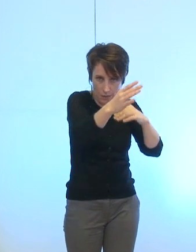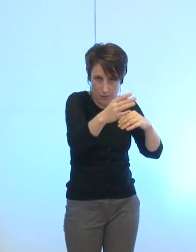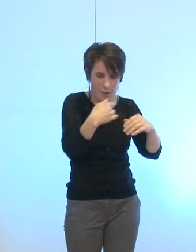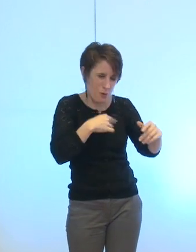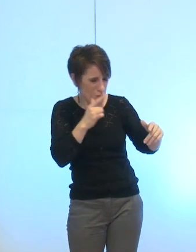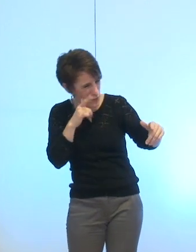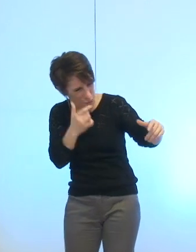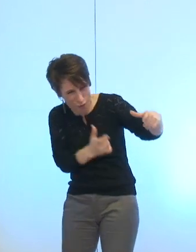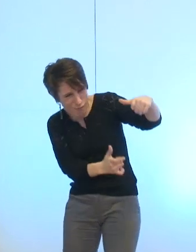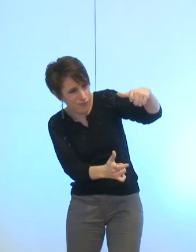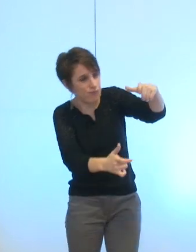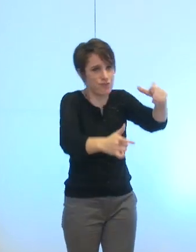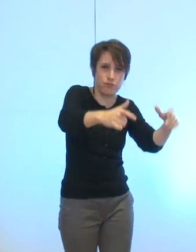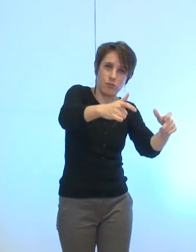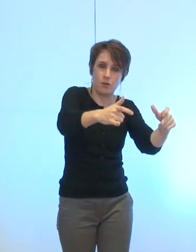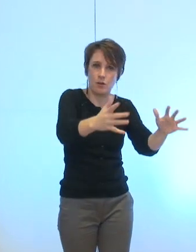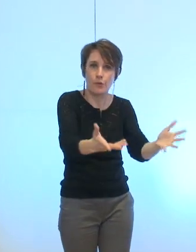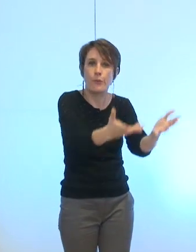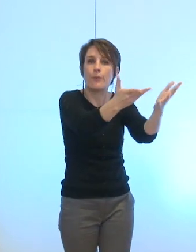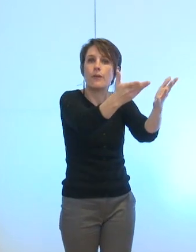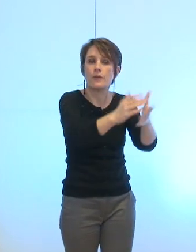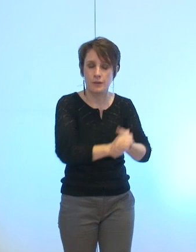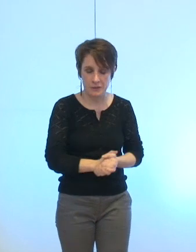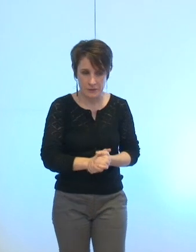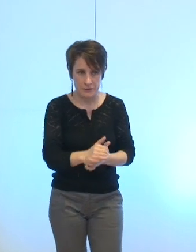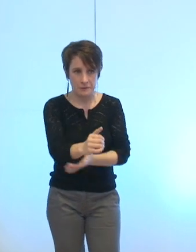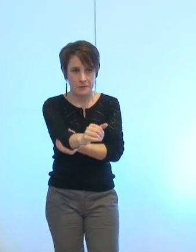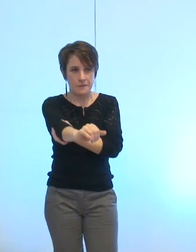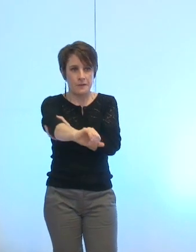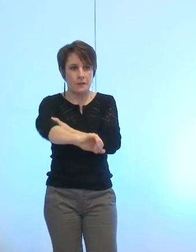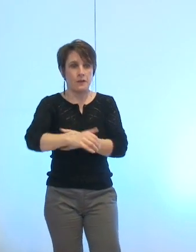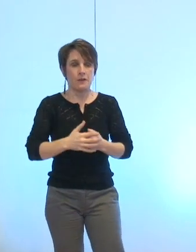avions fait enfin et je vais terminer par